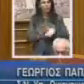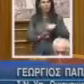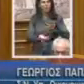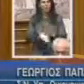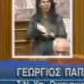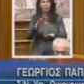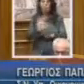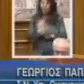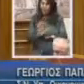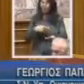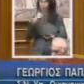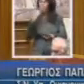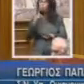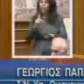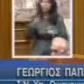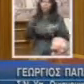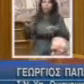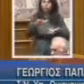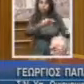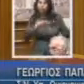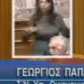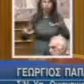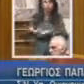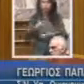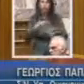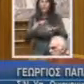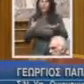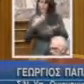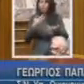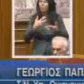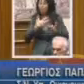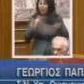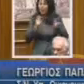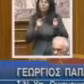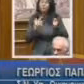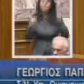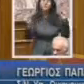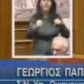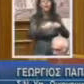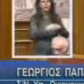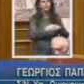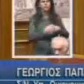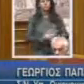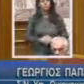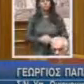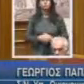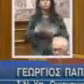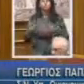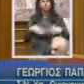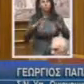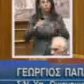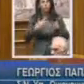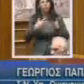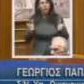με διαβούλευση για τις συνενέσεις, για τις μεγάλες αλλαγές που χρειάζεται η χώρα. Ξεκίνησε αυτήν την εβδομάδα η ευρεία κοινωνική διαβούλευση